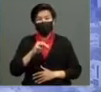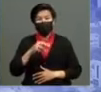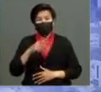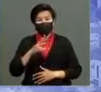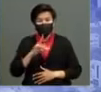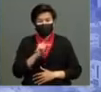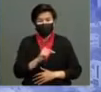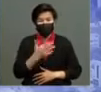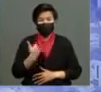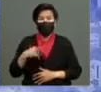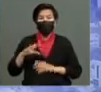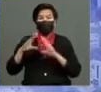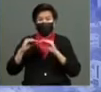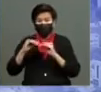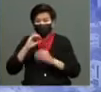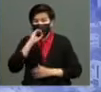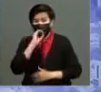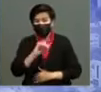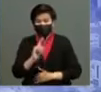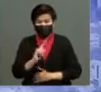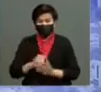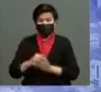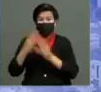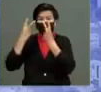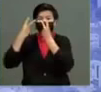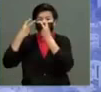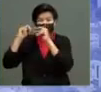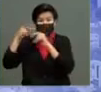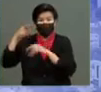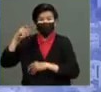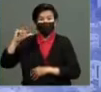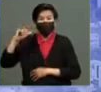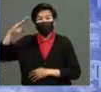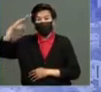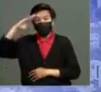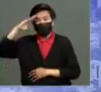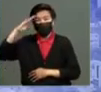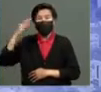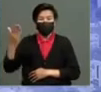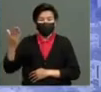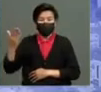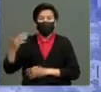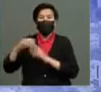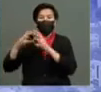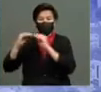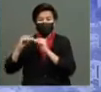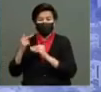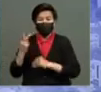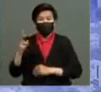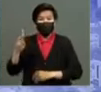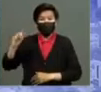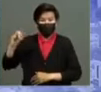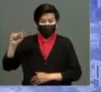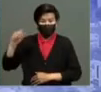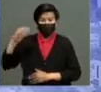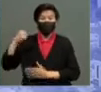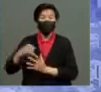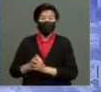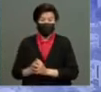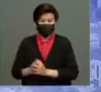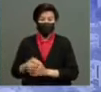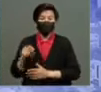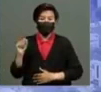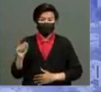ชย์ได้แจ้งในที่ประชุมว่าท่านพลเอกประยุทธ์จันทร์โอชาในฐานะนายกรัฐมนตรีได้ประชุมครม.นะครับ